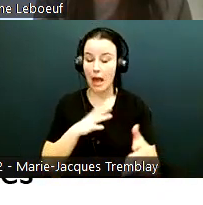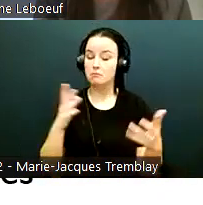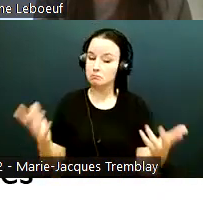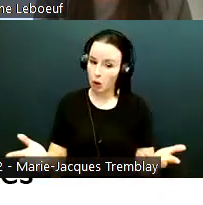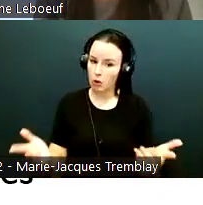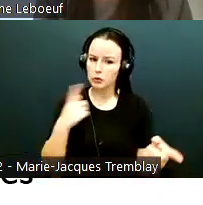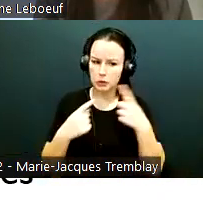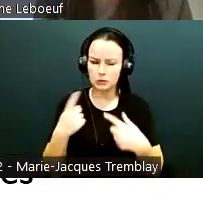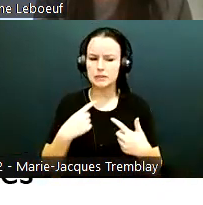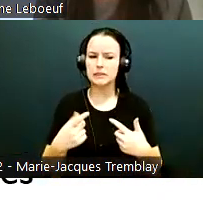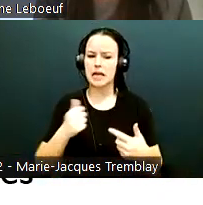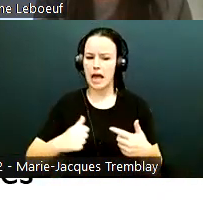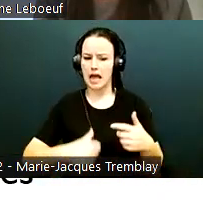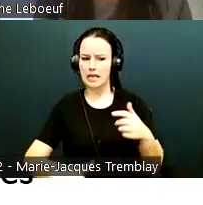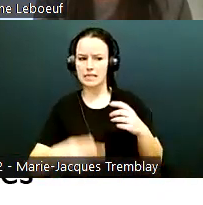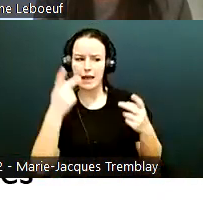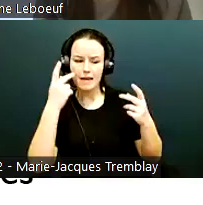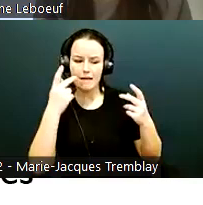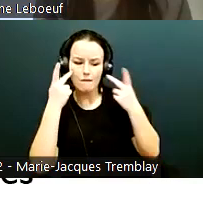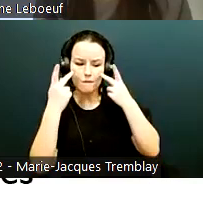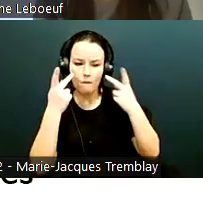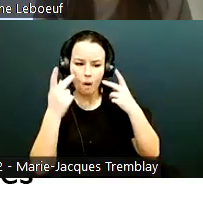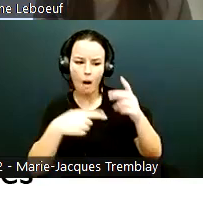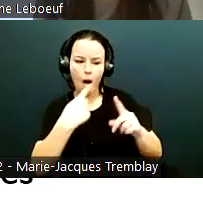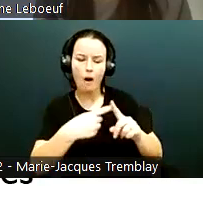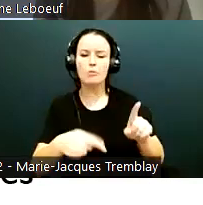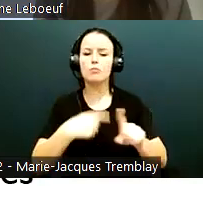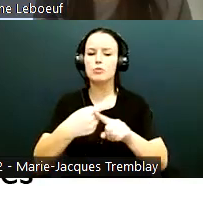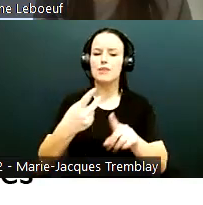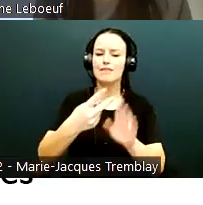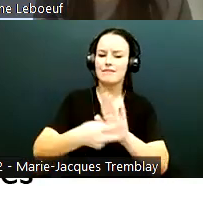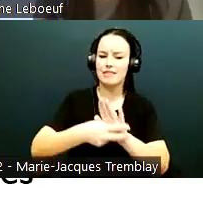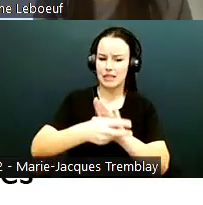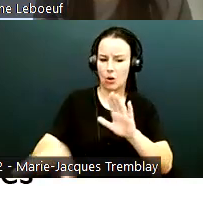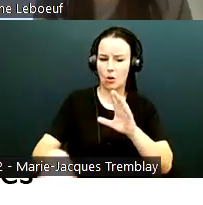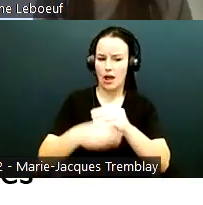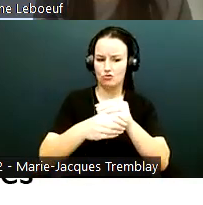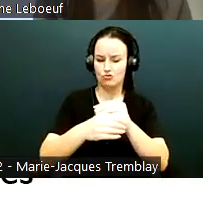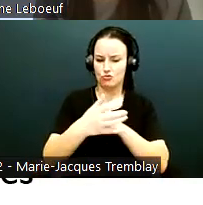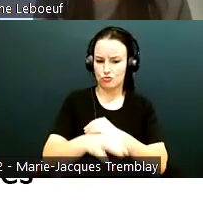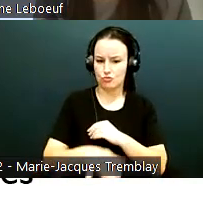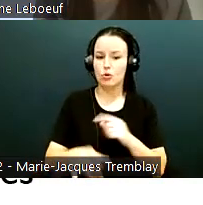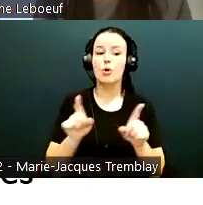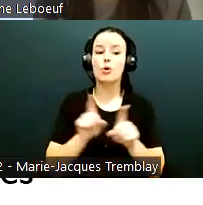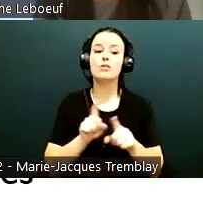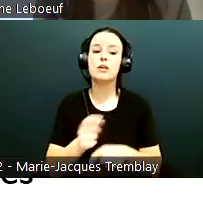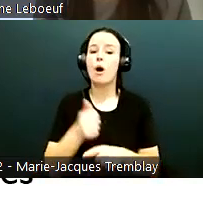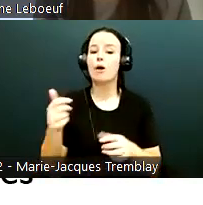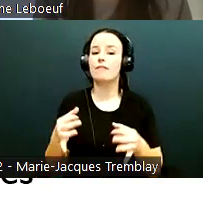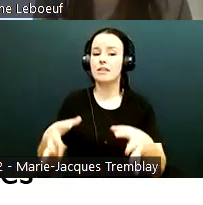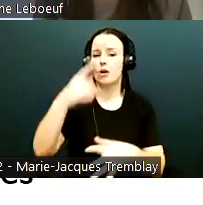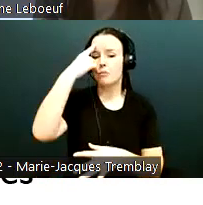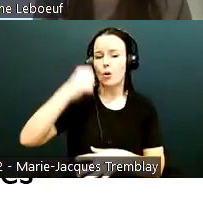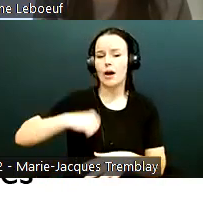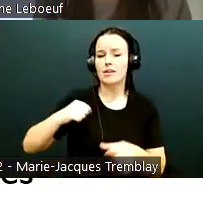le visuel puis le contenu, entre autres d'ajouter des capsules de formation. On a ajouté aussi d'autres moyens pour assurer la